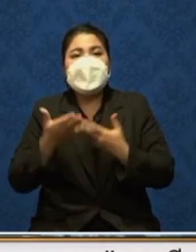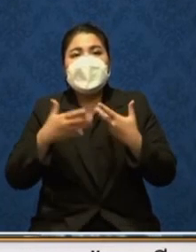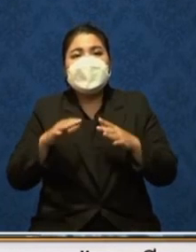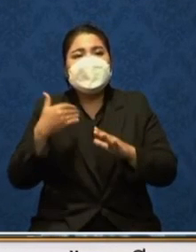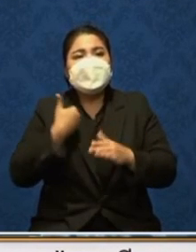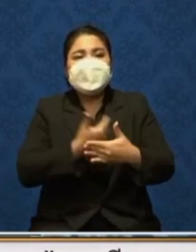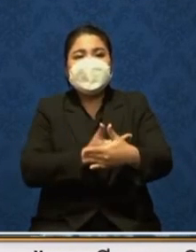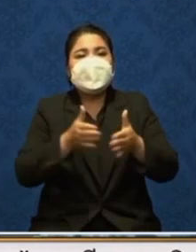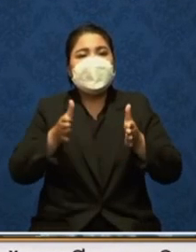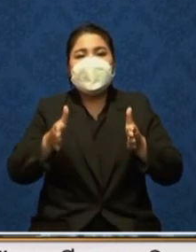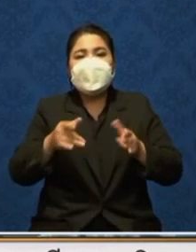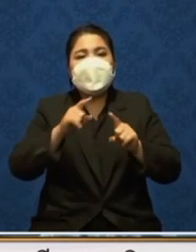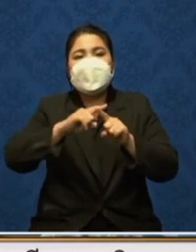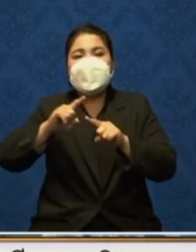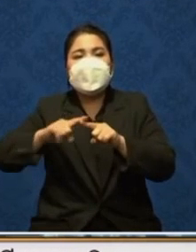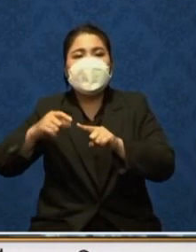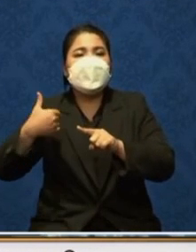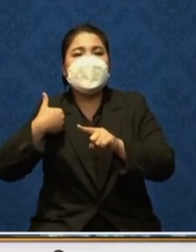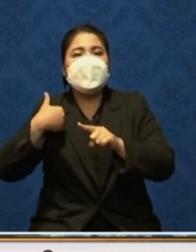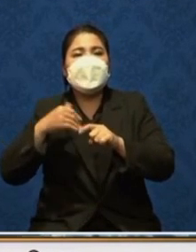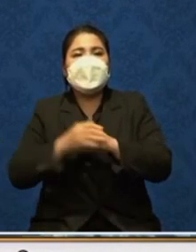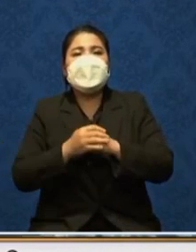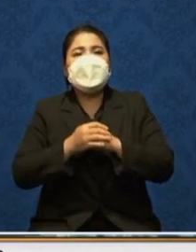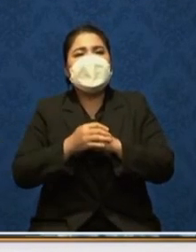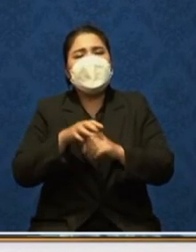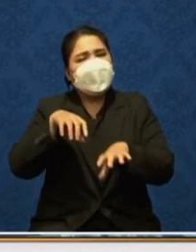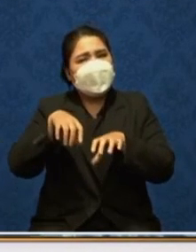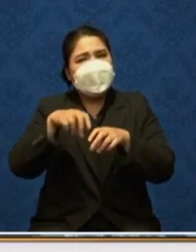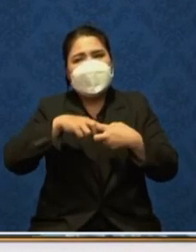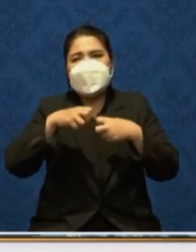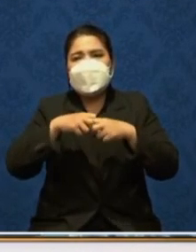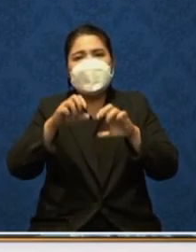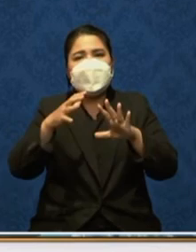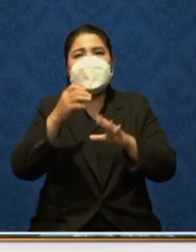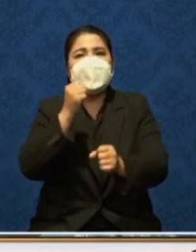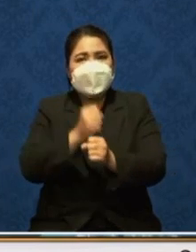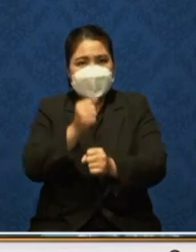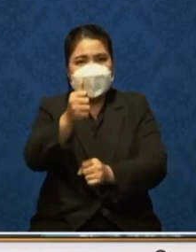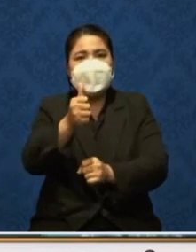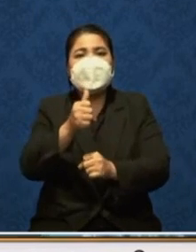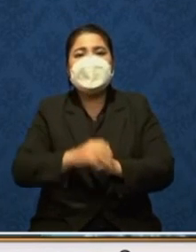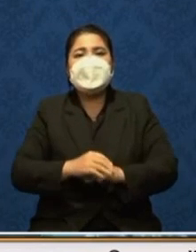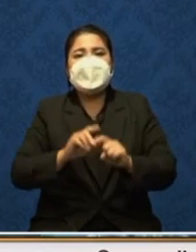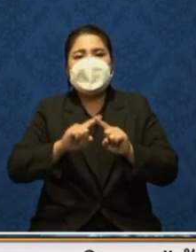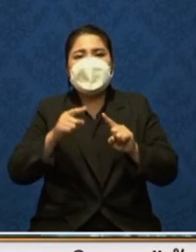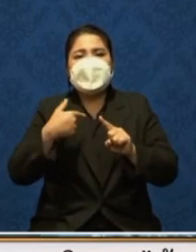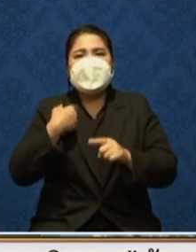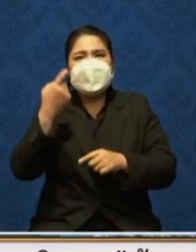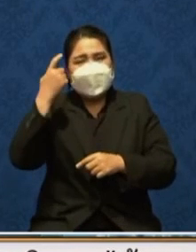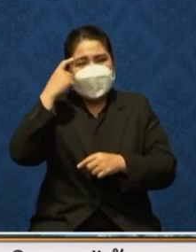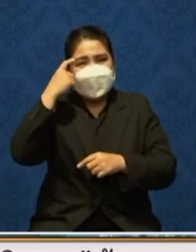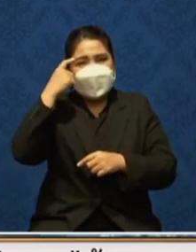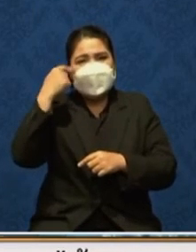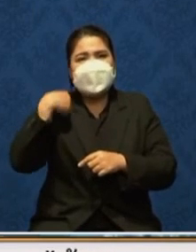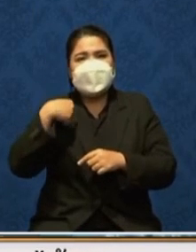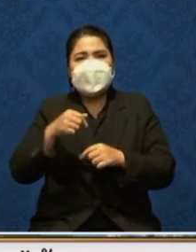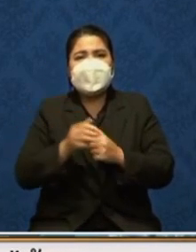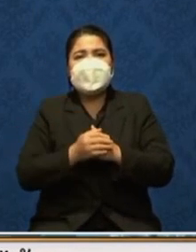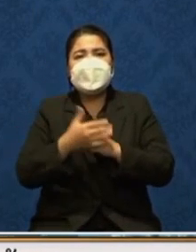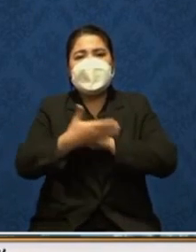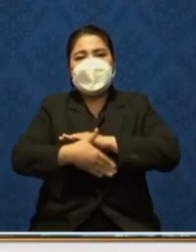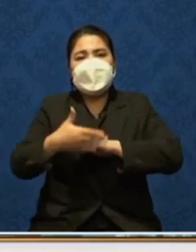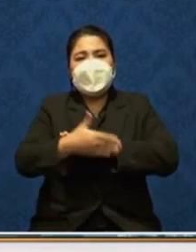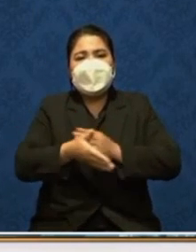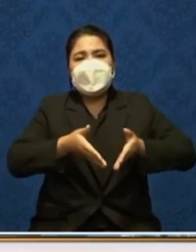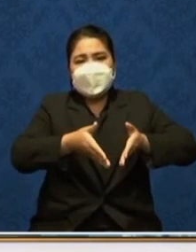ในภาพททั่วโลกเขาใช้ ก็ไม่มปัหาครั ทำได้อยู่แล้วดวยอตสาหกรมในประเทศด้วยะทานก็คจะคพฒนารไฟทางคู่ให้มันแผก